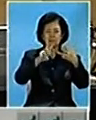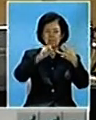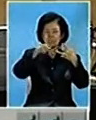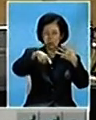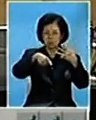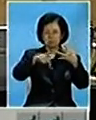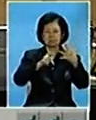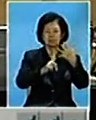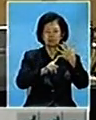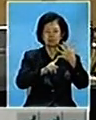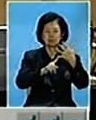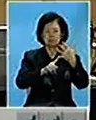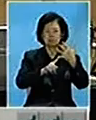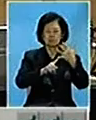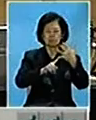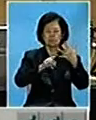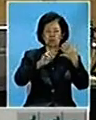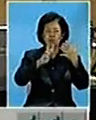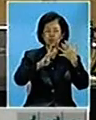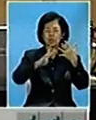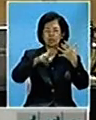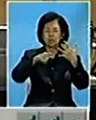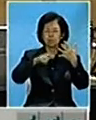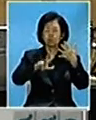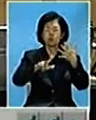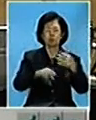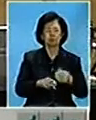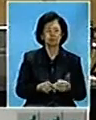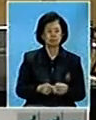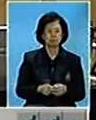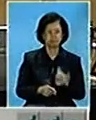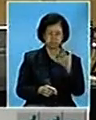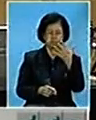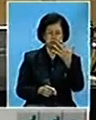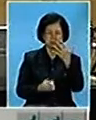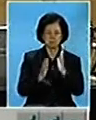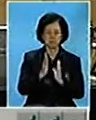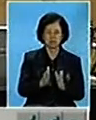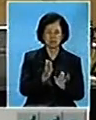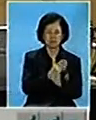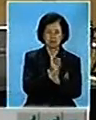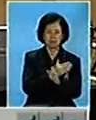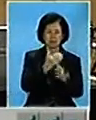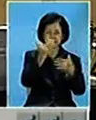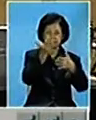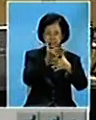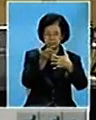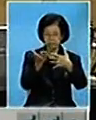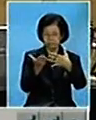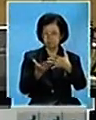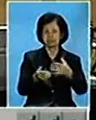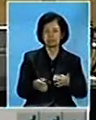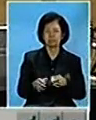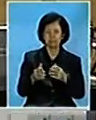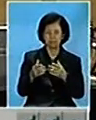วิสิทธิ์ยุทธศาสตร์ท่านที่5ท่านวิภูแถลงรัฐภูมิไทยเอา5ท่านก่อนนะครับตามลำดับท่านจะได้เตรียมตัวได้นะครับหลัง